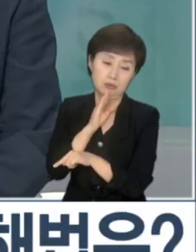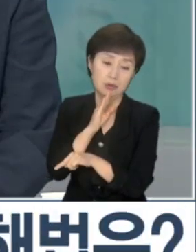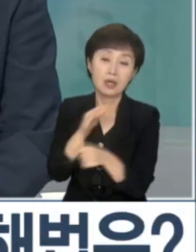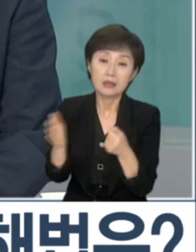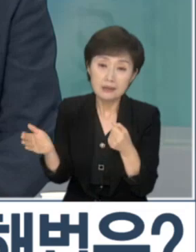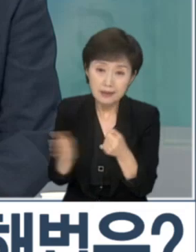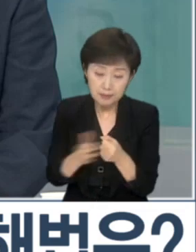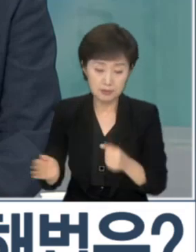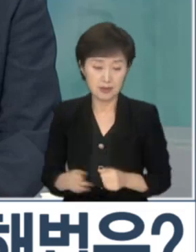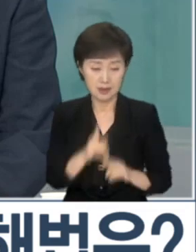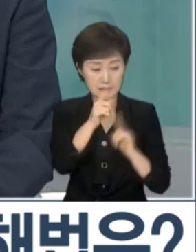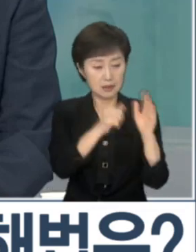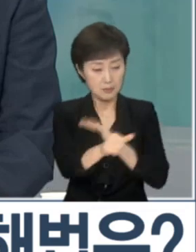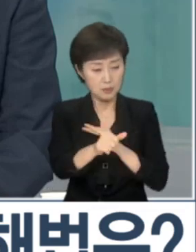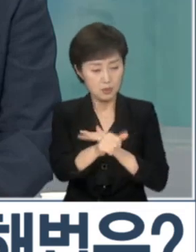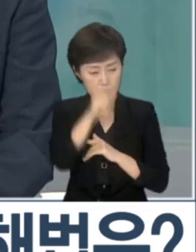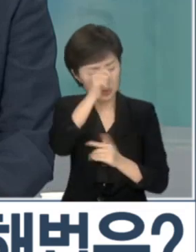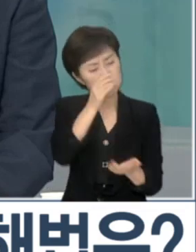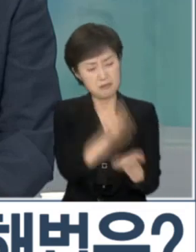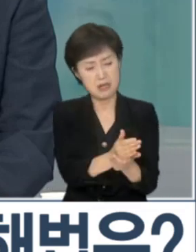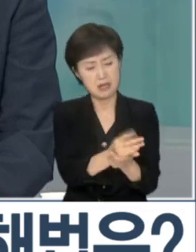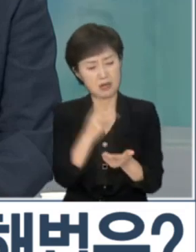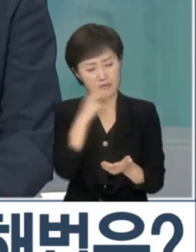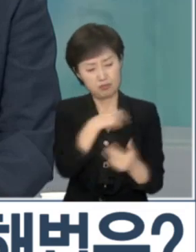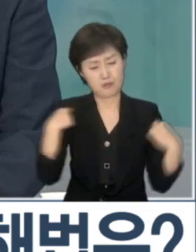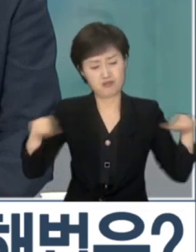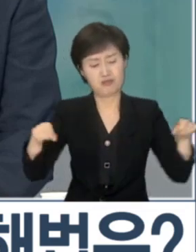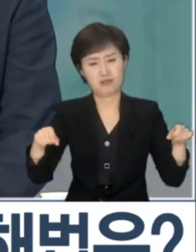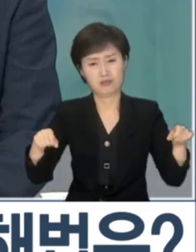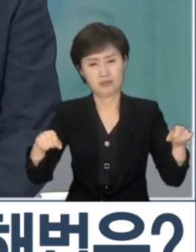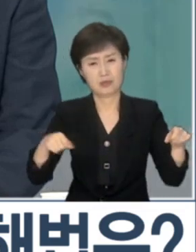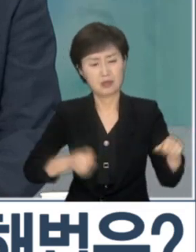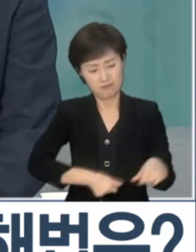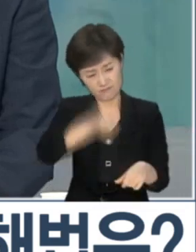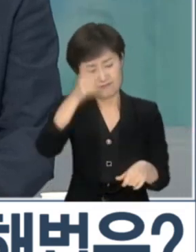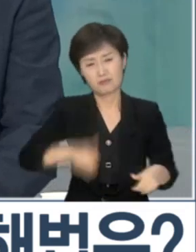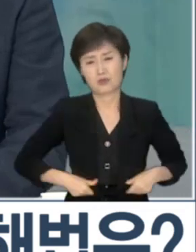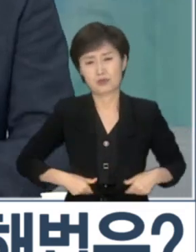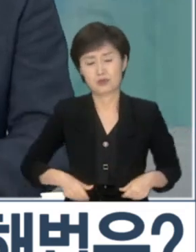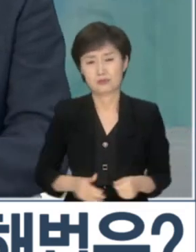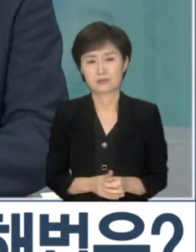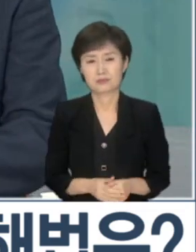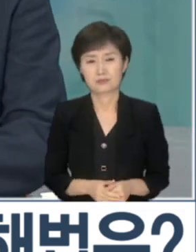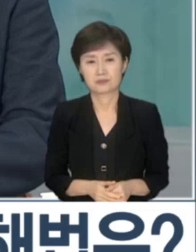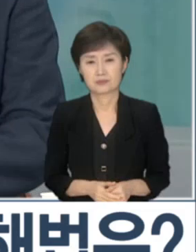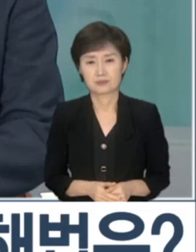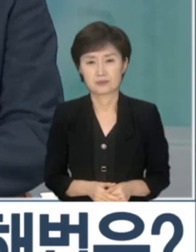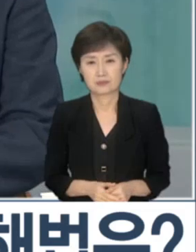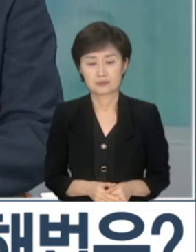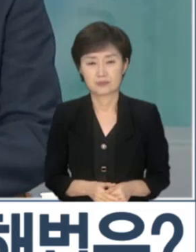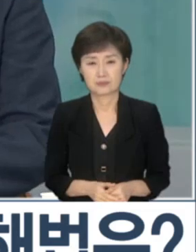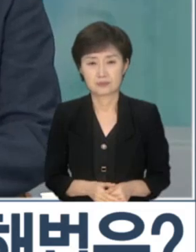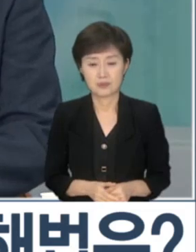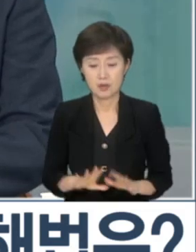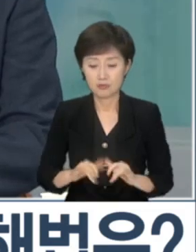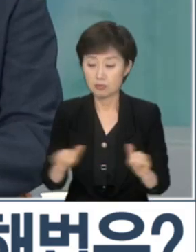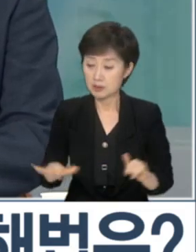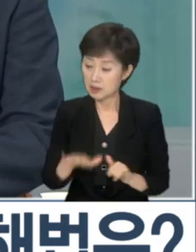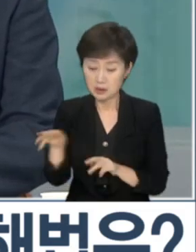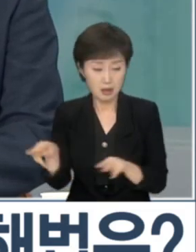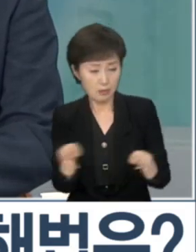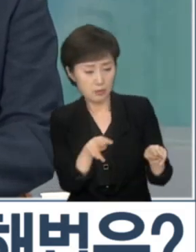중단하고 의사표 판단을 받으면 되는 것입니다 근데 이렇게 길게 끌고 갈 이유가 하나도 없는 것이에요 그러니까 국민들이 얼마나 지금